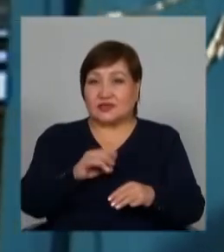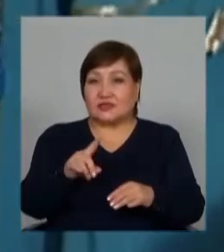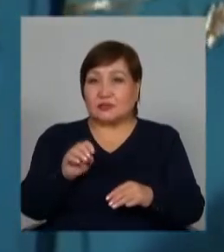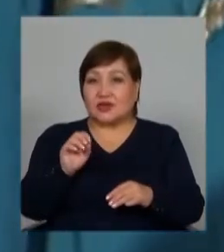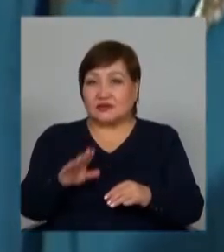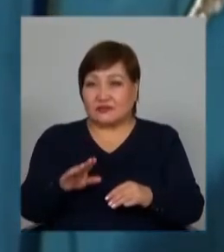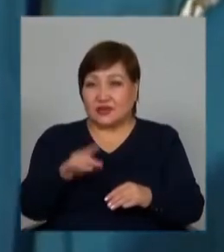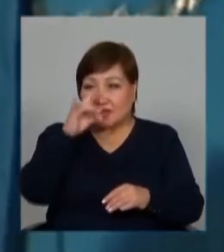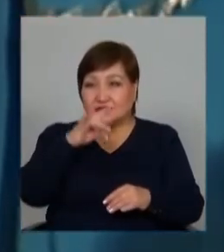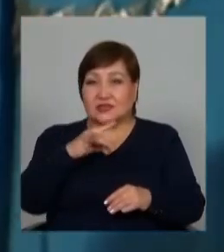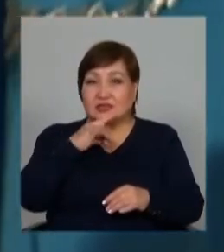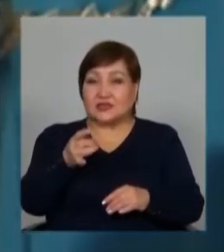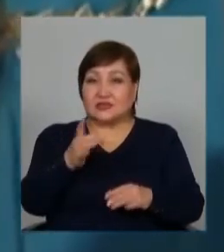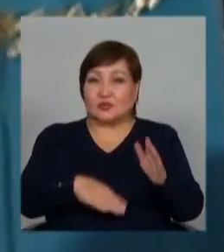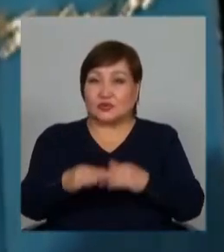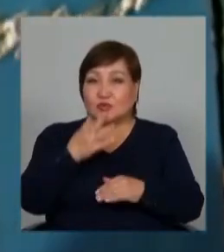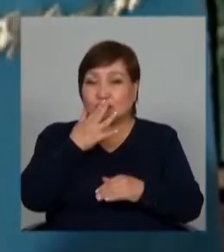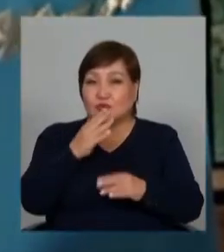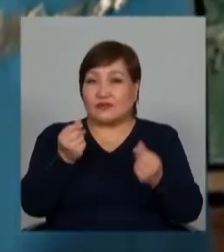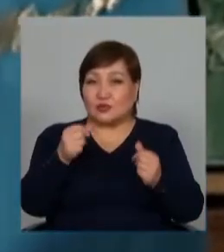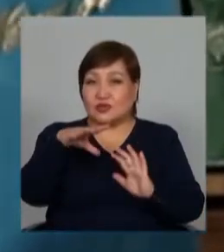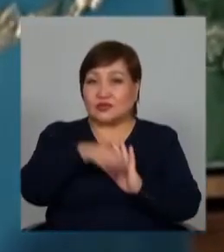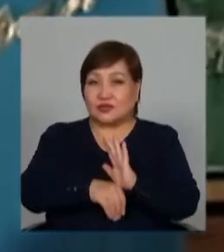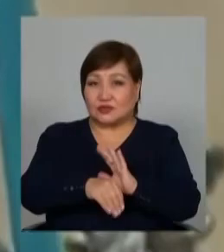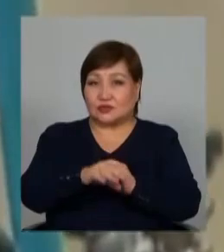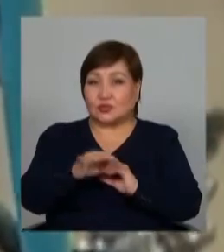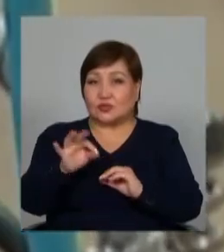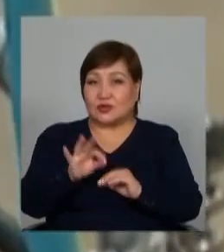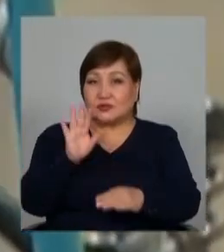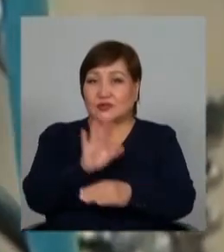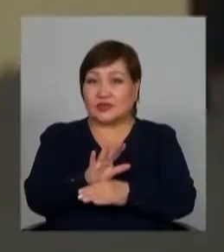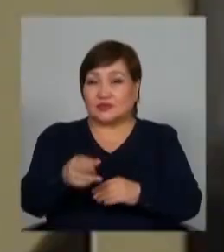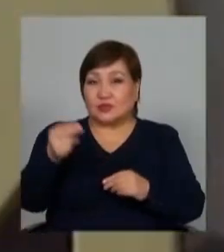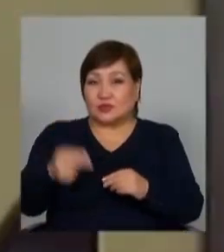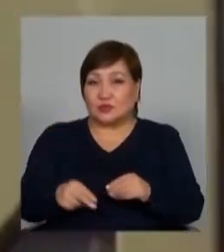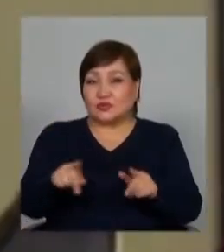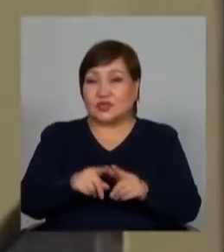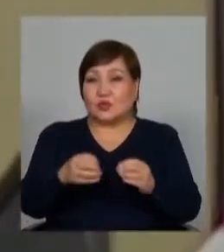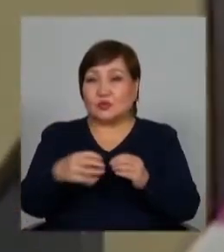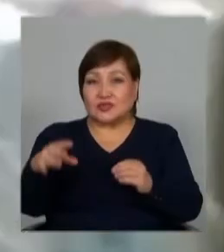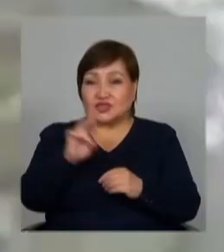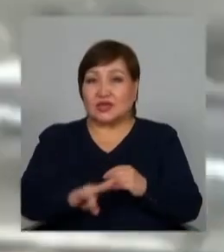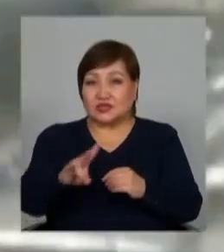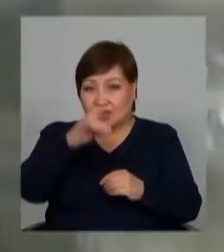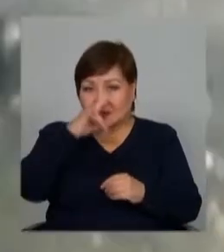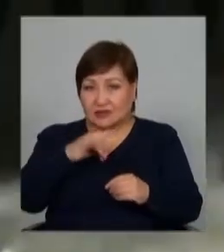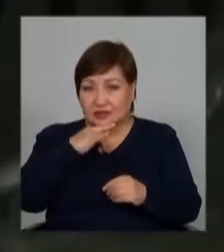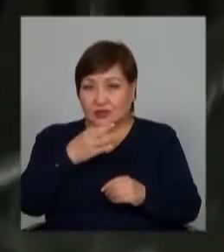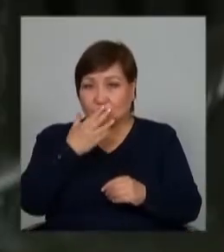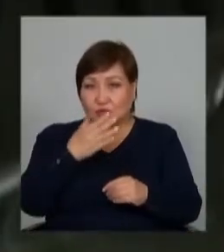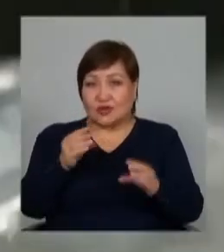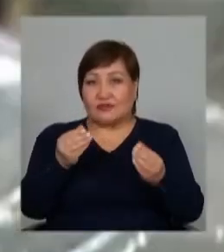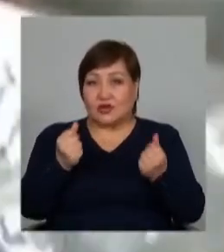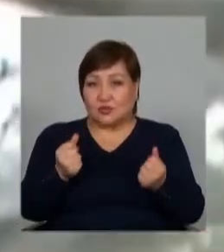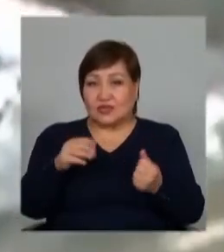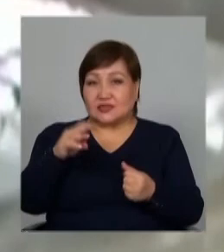Қазақстан Республикасында ұлттық валюта енгізу туралы жарлыққа қол қойды. Осылайша 15 қараша Қазақстанның ұлттық валютасы теңге